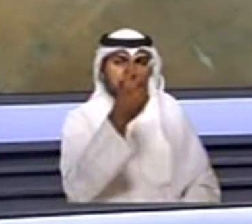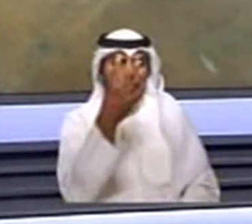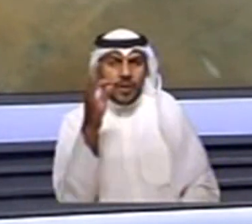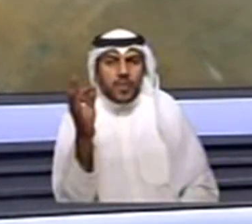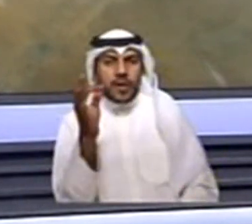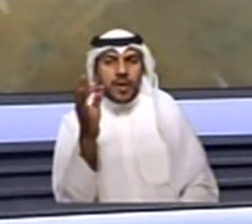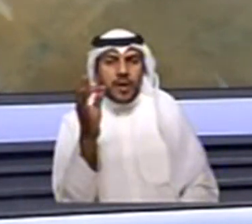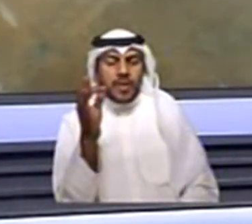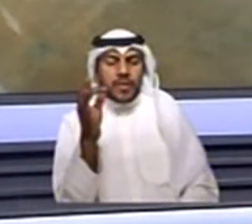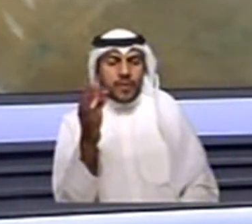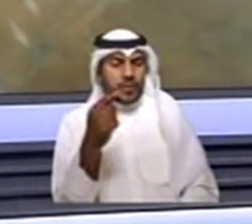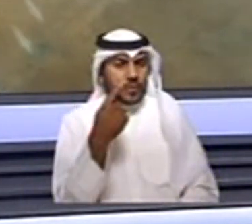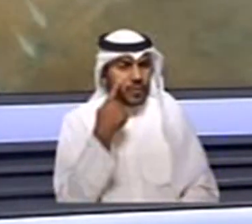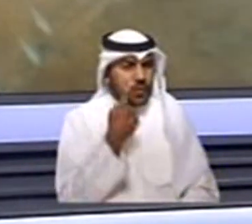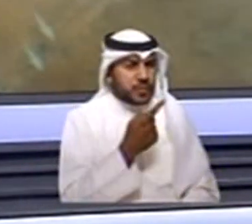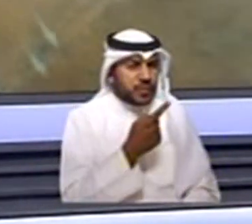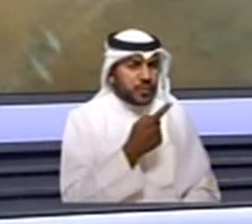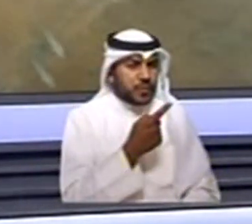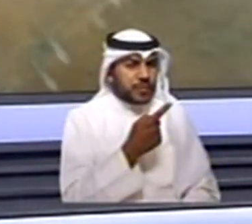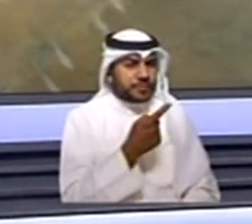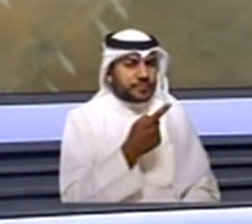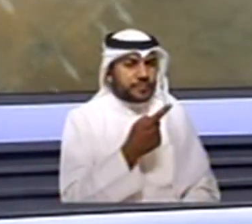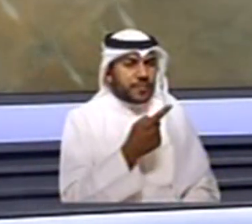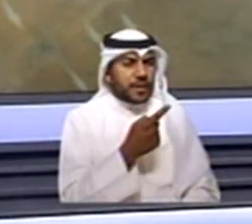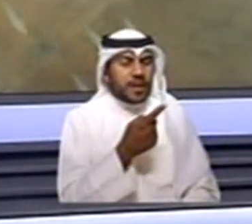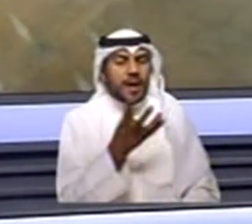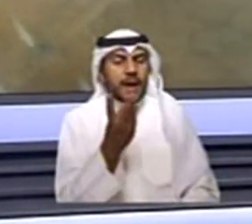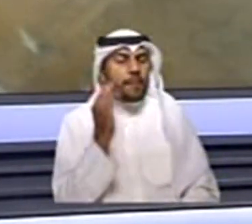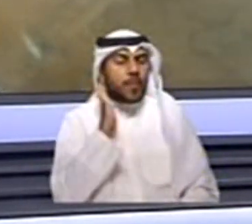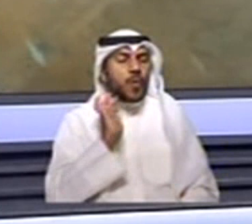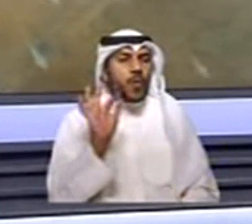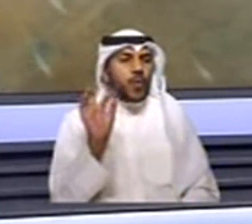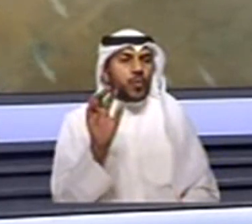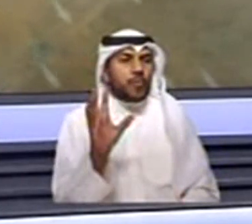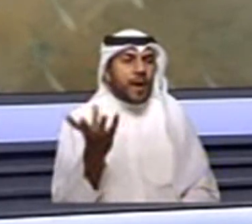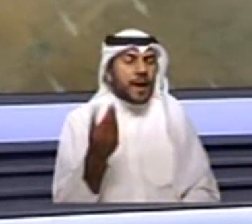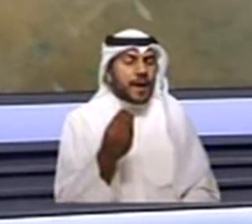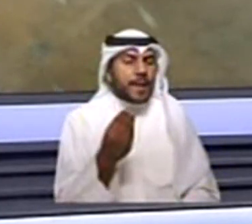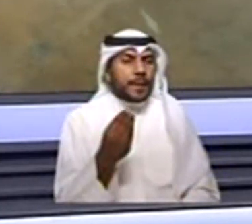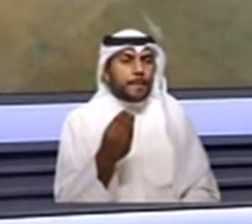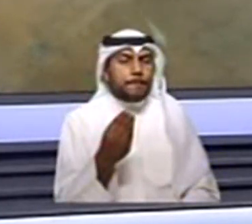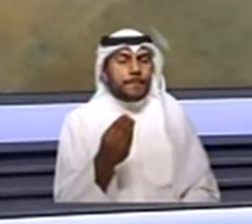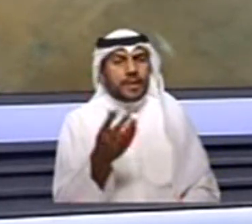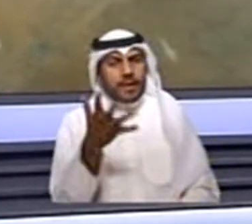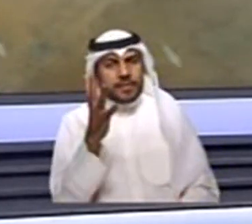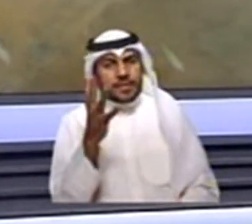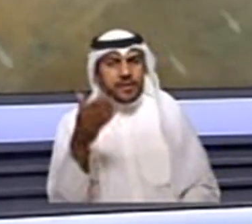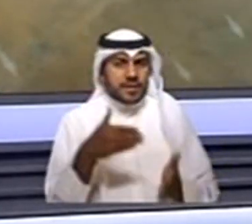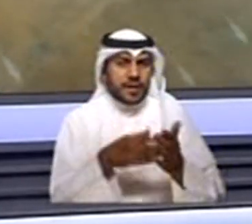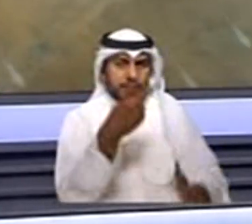في الساعة، 32 درجة مئوية، والرطوبة النسبية طبعا راح تتراوح ما بين